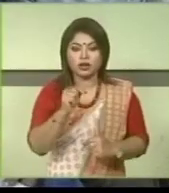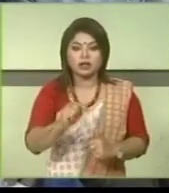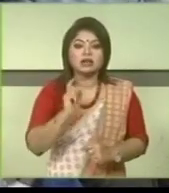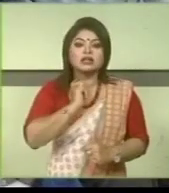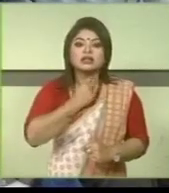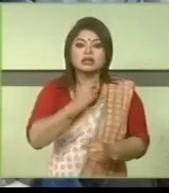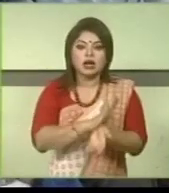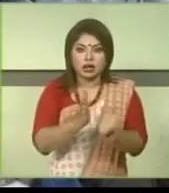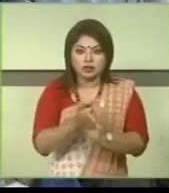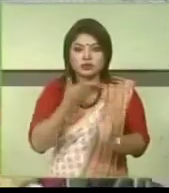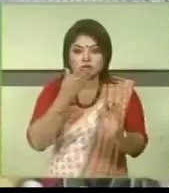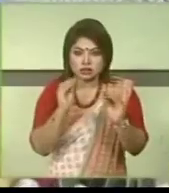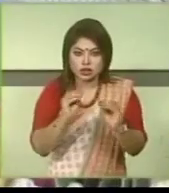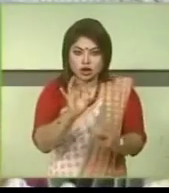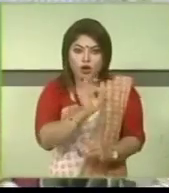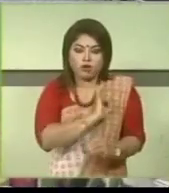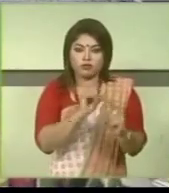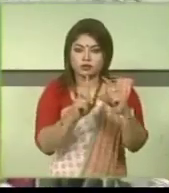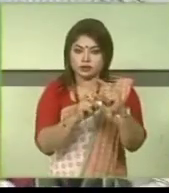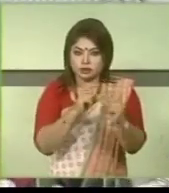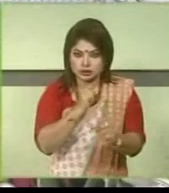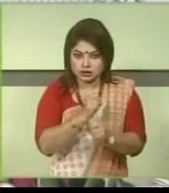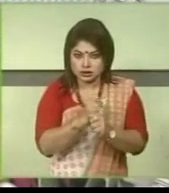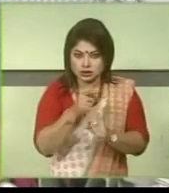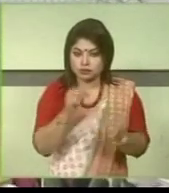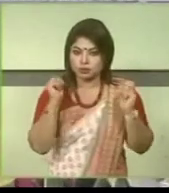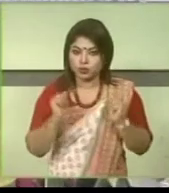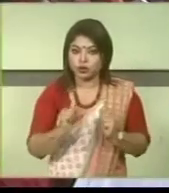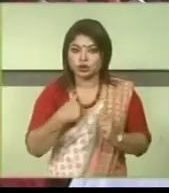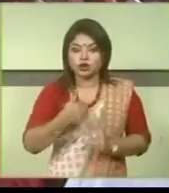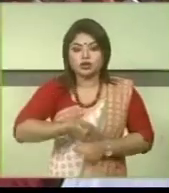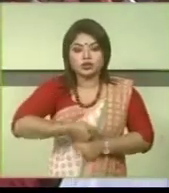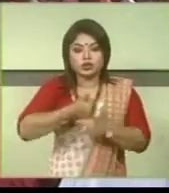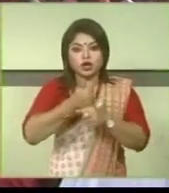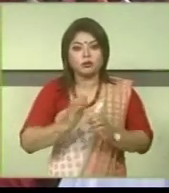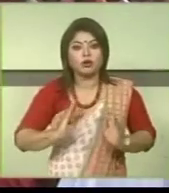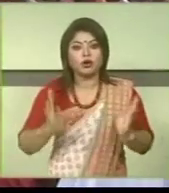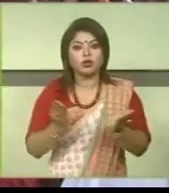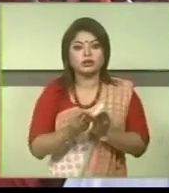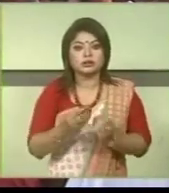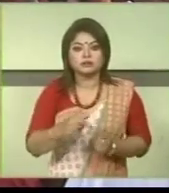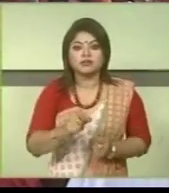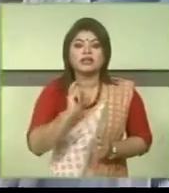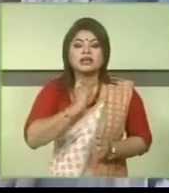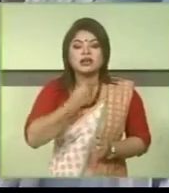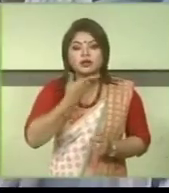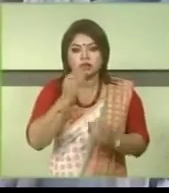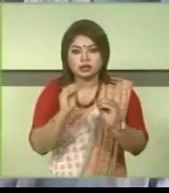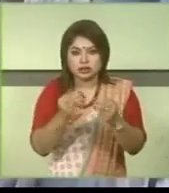অধিদপ্তরের মহাপরিচালক অশোক কুমার বিশ্বাসের সভাপতিত্বে অনুষ্ঠানে অন্যান্যের মধ্যে বাংলাদেশ কারিগরি শিক্ষা বোর্ডের চেয়ারম্যান ডক্টর মুস্তাফিজুর